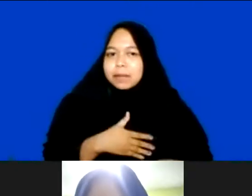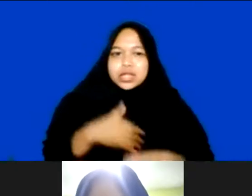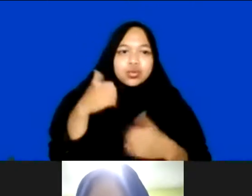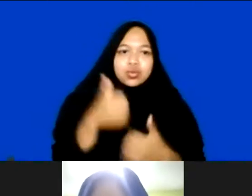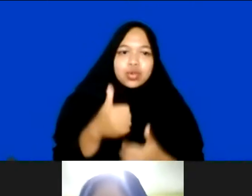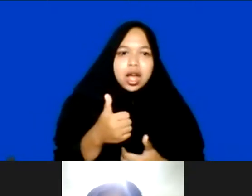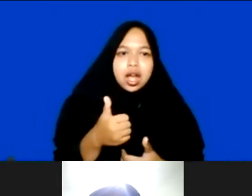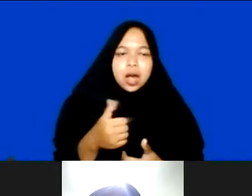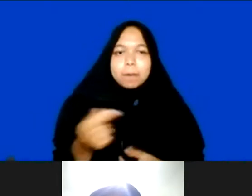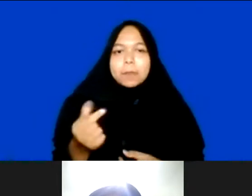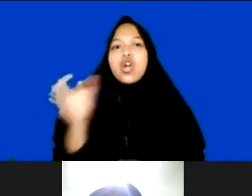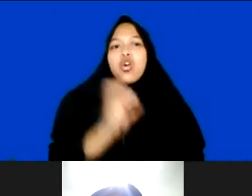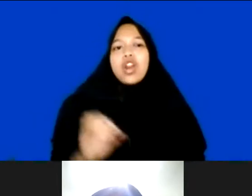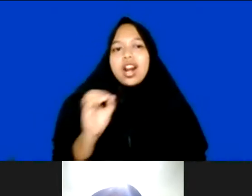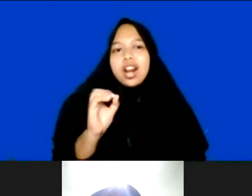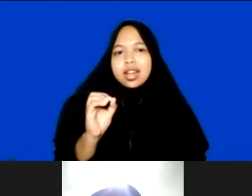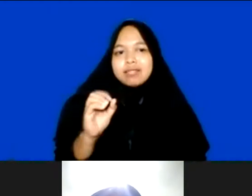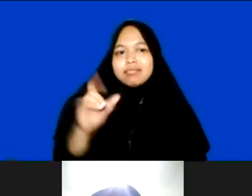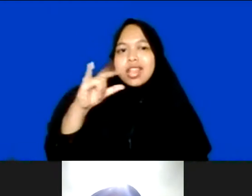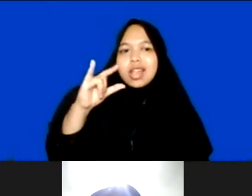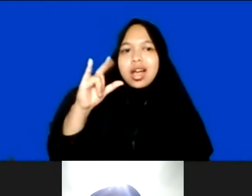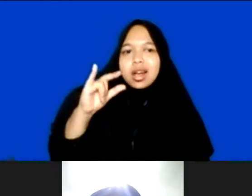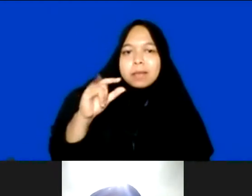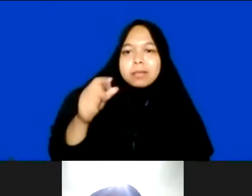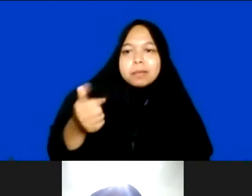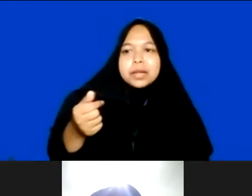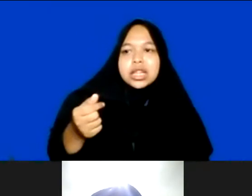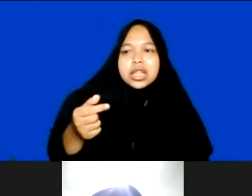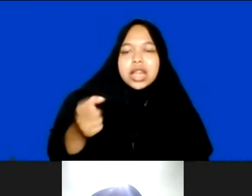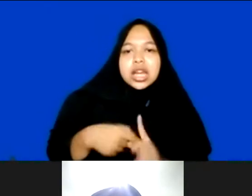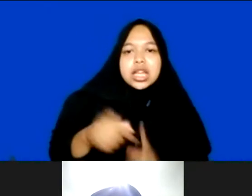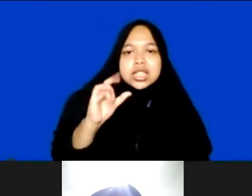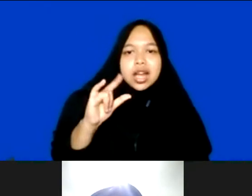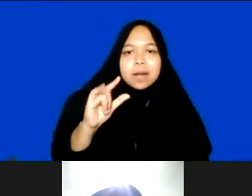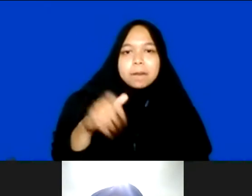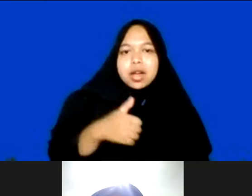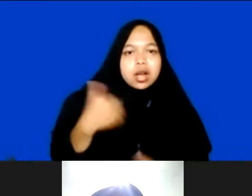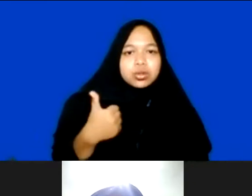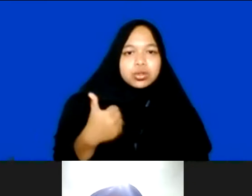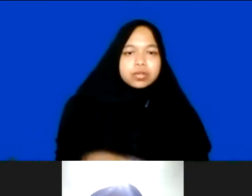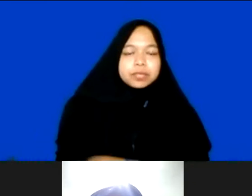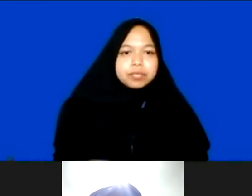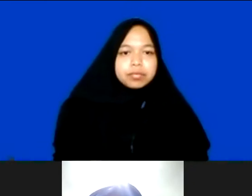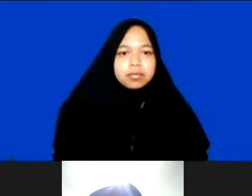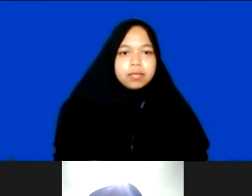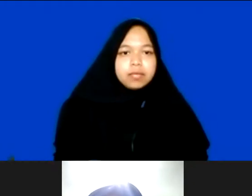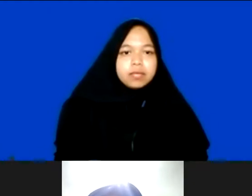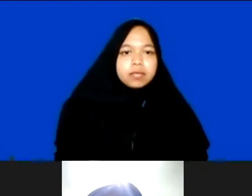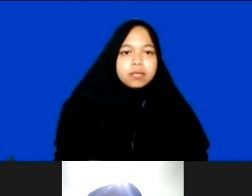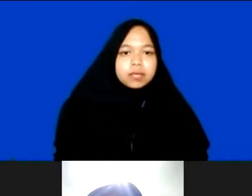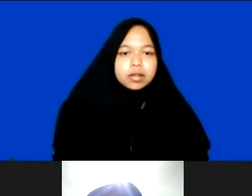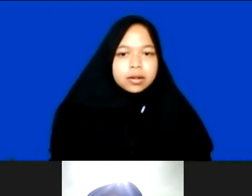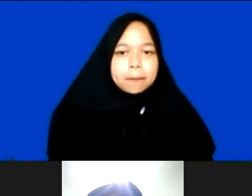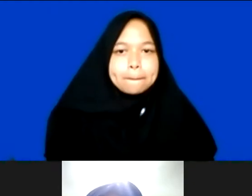lebih enak gitu. Di Instagram khususnya Mbak, lebih bagus sih pergerakannya. Tapi kalau untuk membuat brand-nya dulu, maksudnya